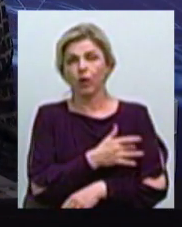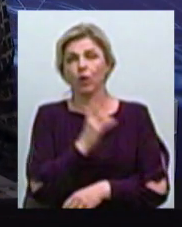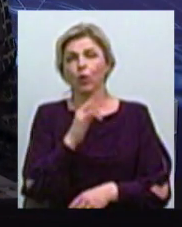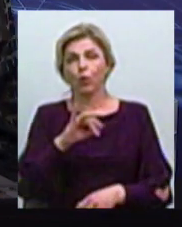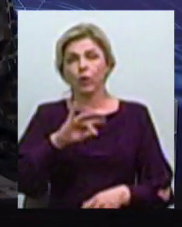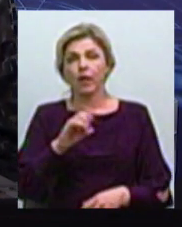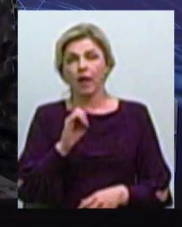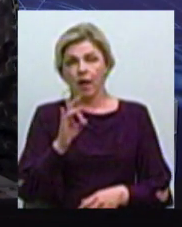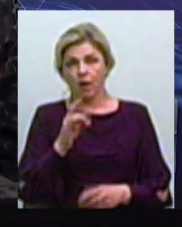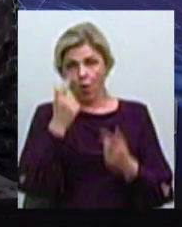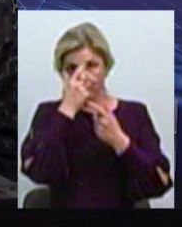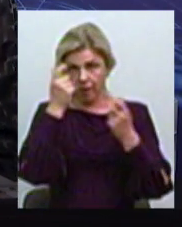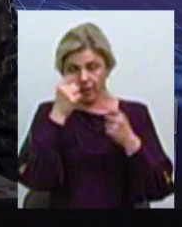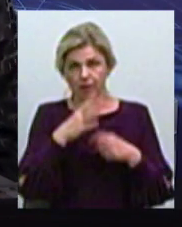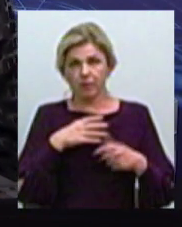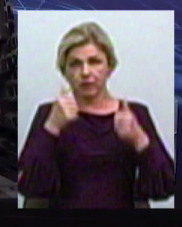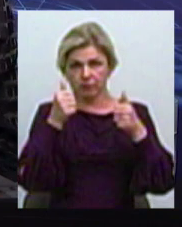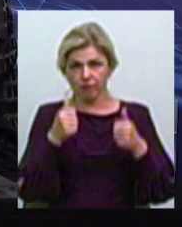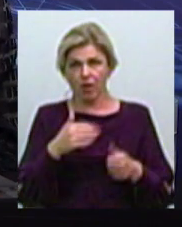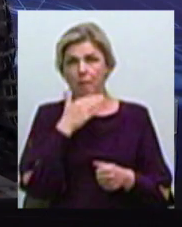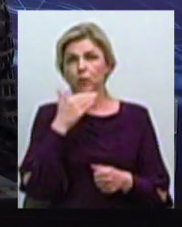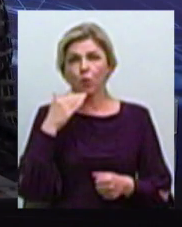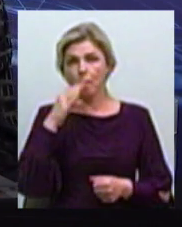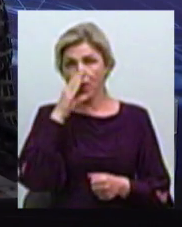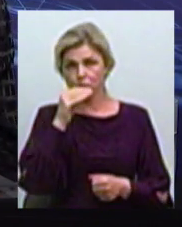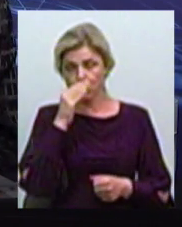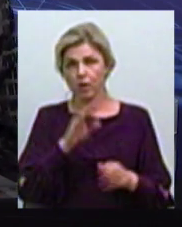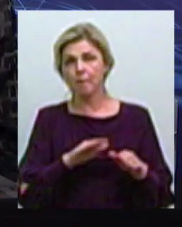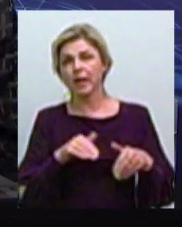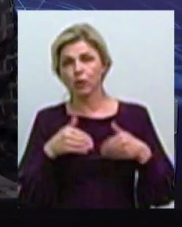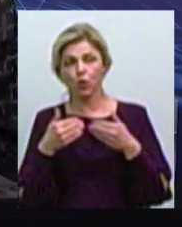том числе практически во многих маршрутках, да, с предложением